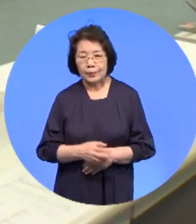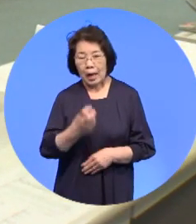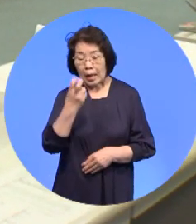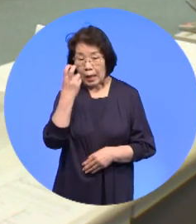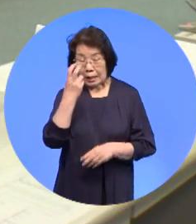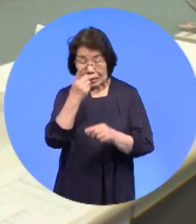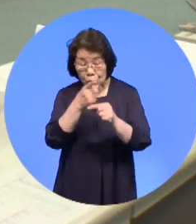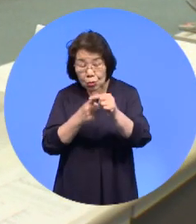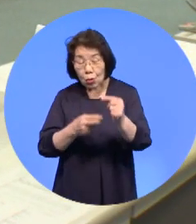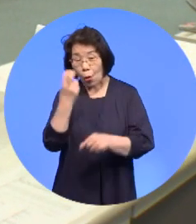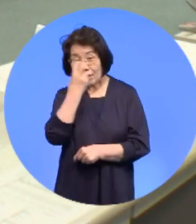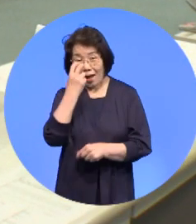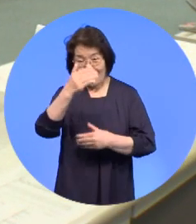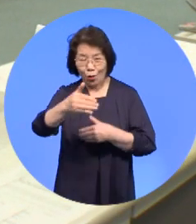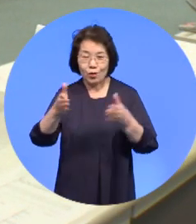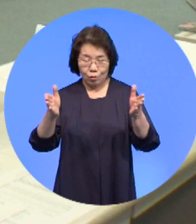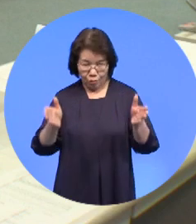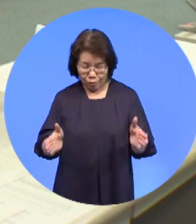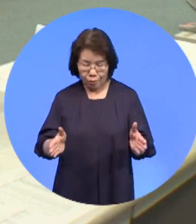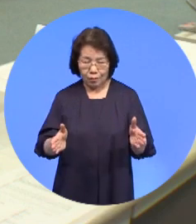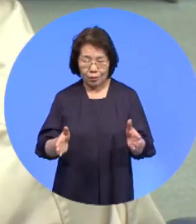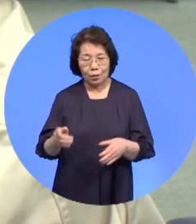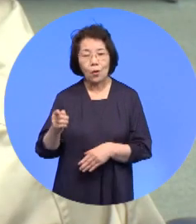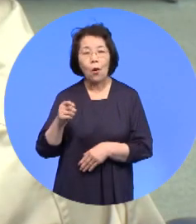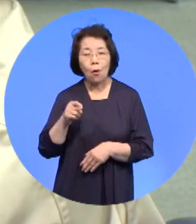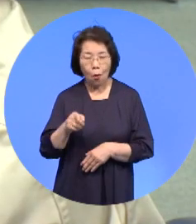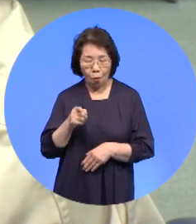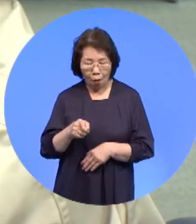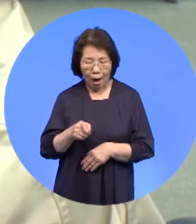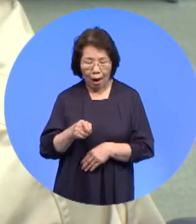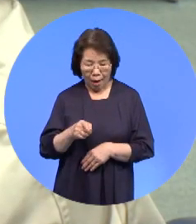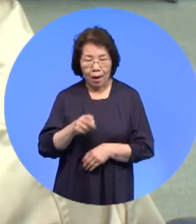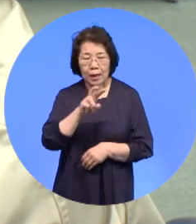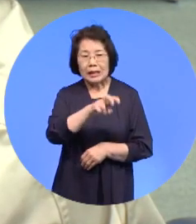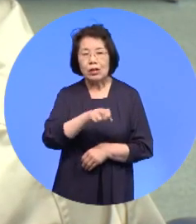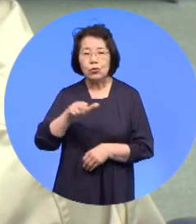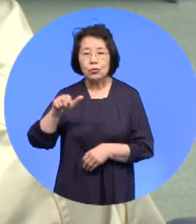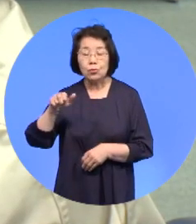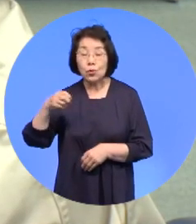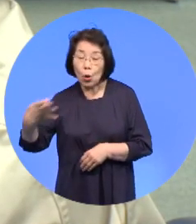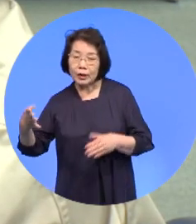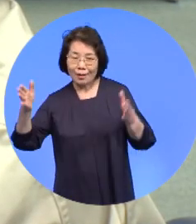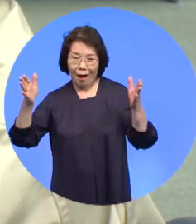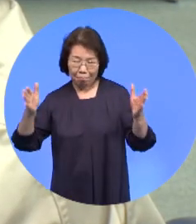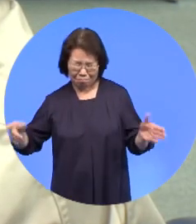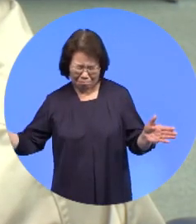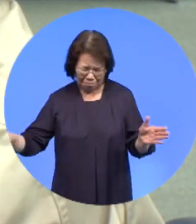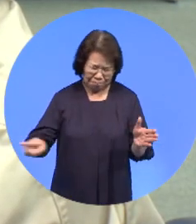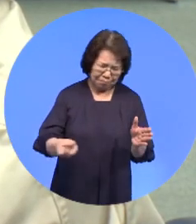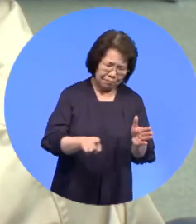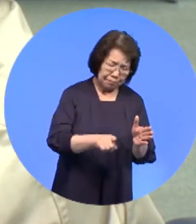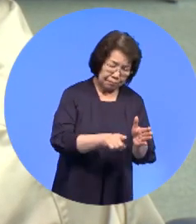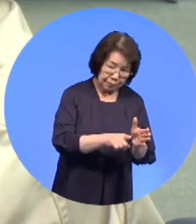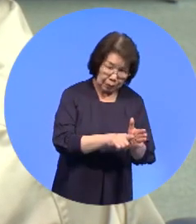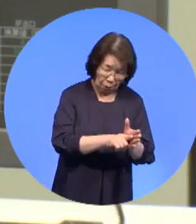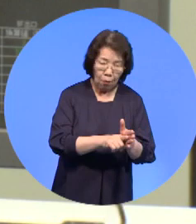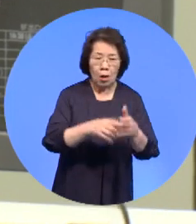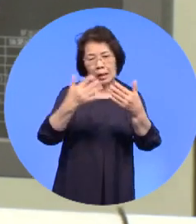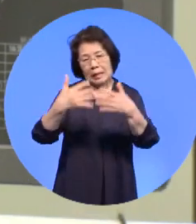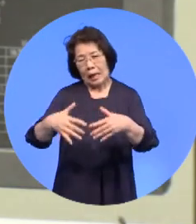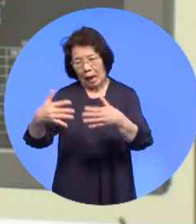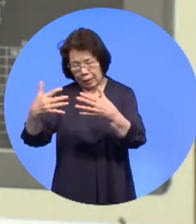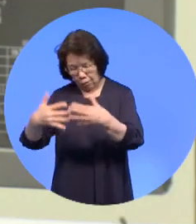中央制御室こちらでは24時間体制で焼却炉や施設内の機器を監視してい